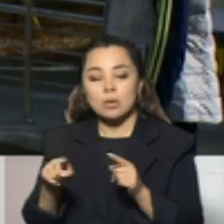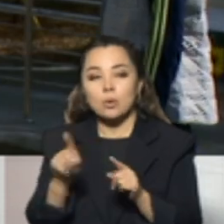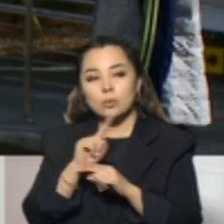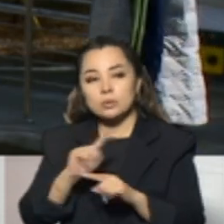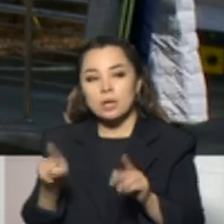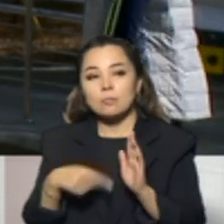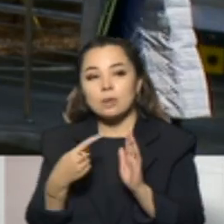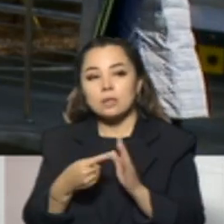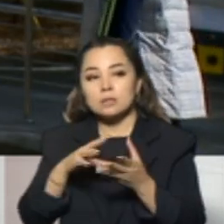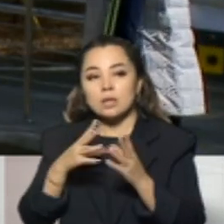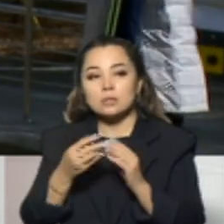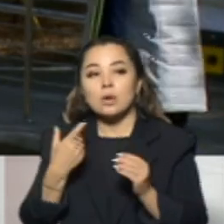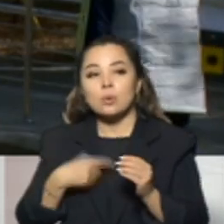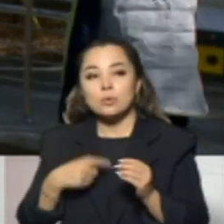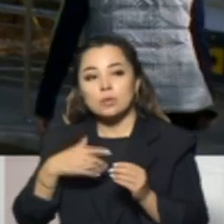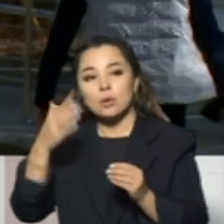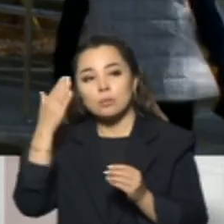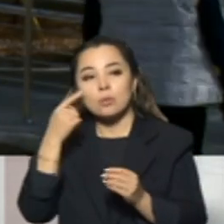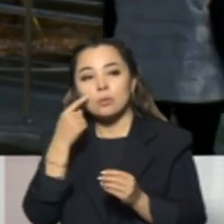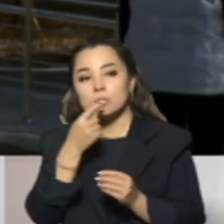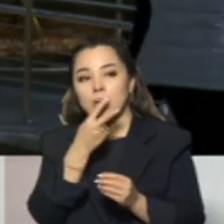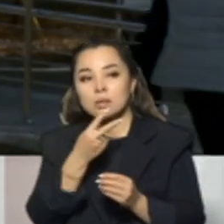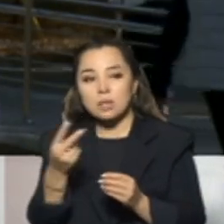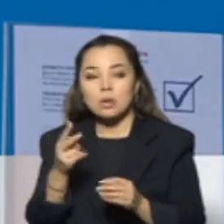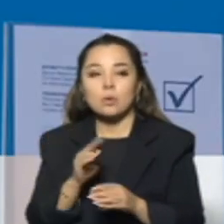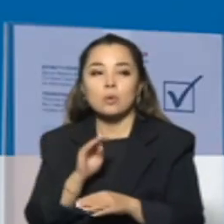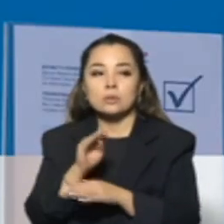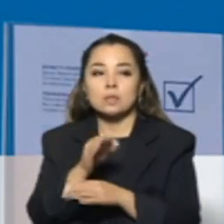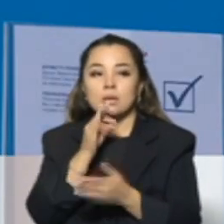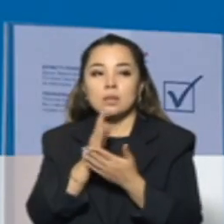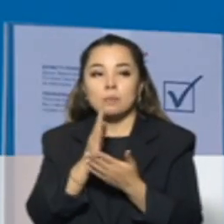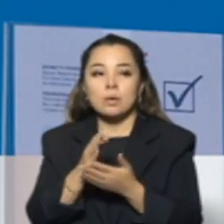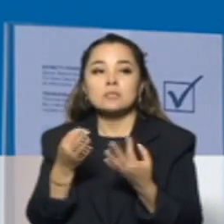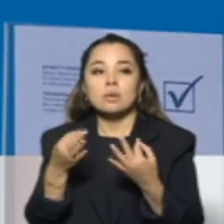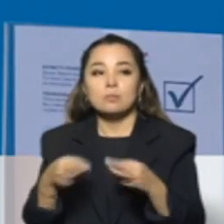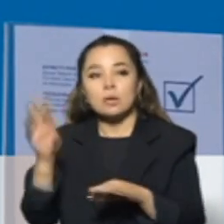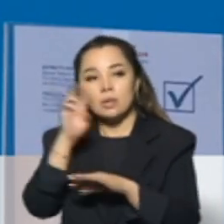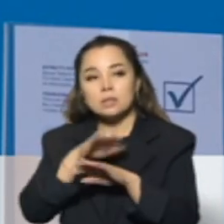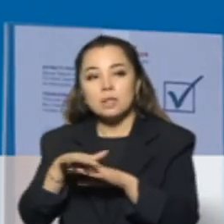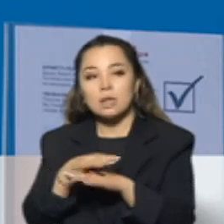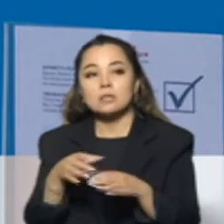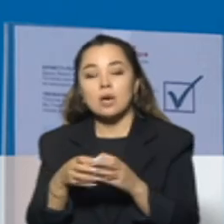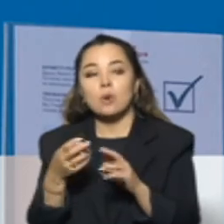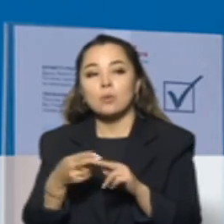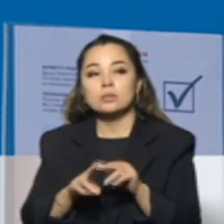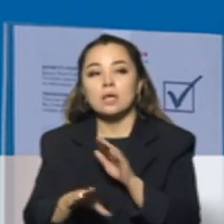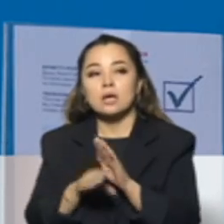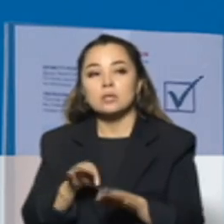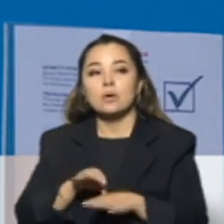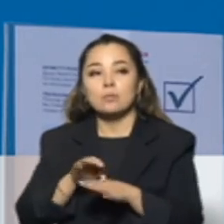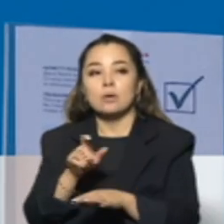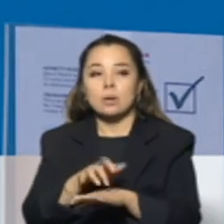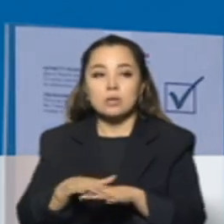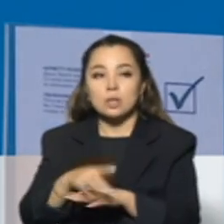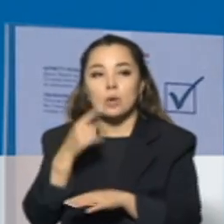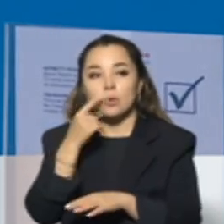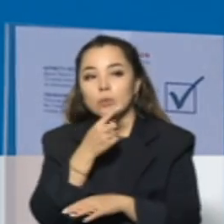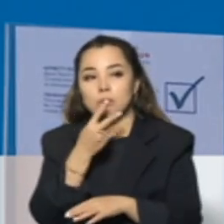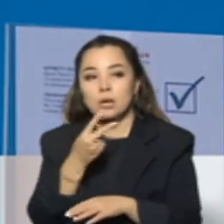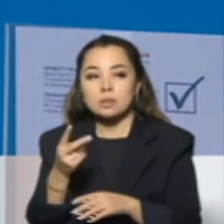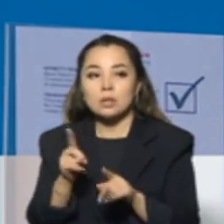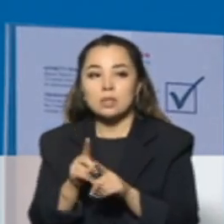өзекті мәселеге өзіміздің ой көзқарасымызды тоғыстырып жатырмыз. Демократиялық елдерде осындай референдум арқылы халық өзінің көзқарасын